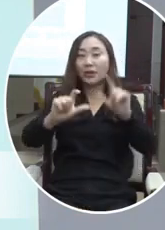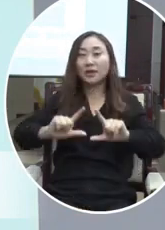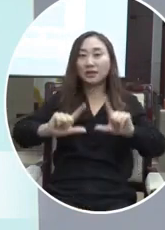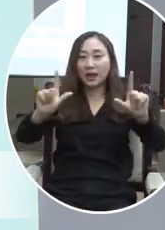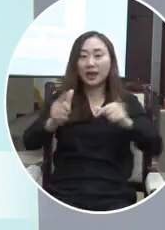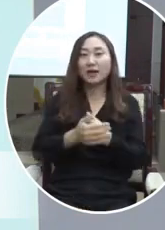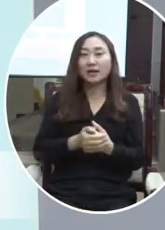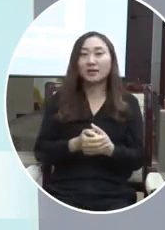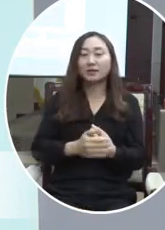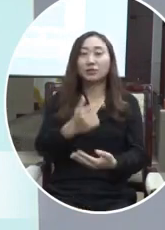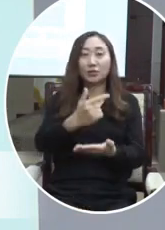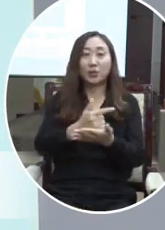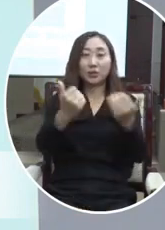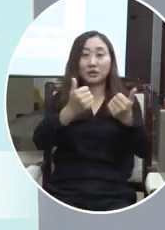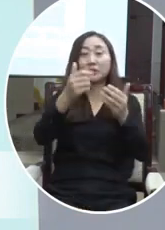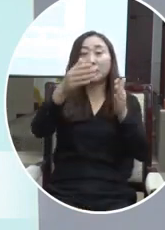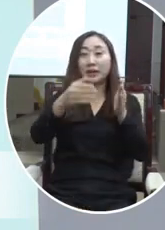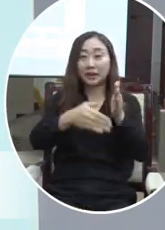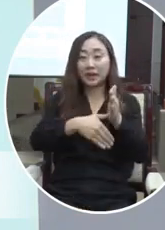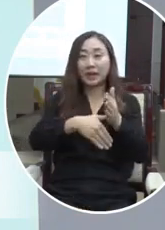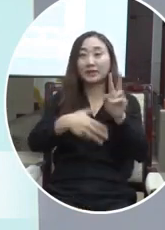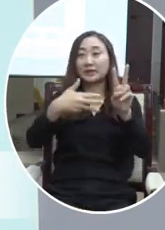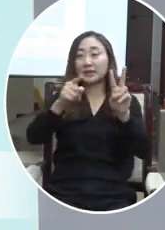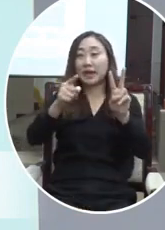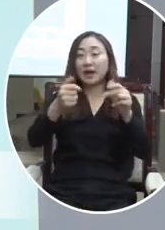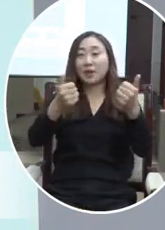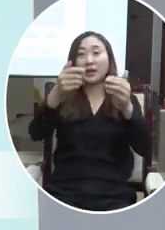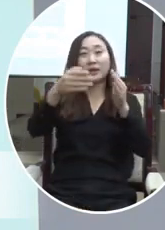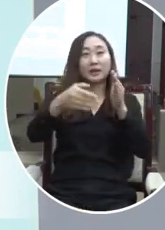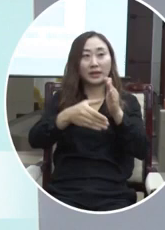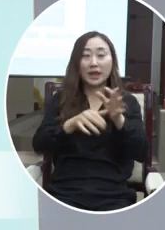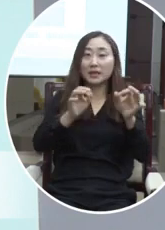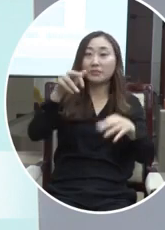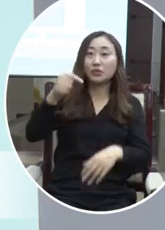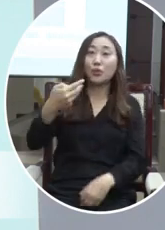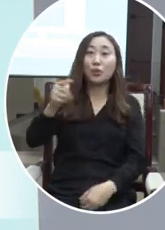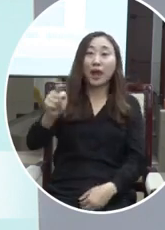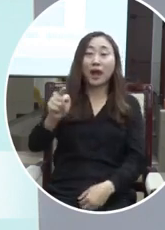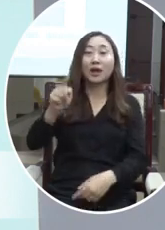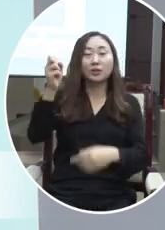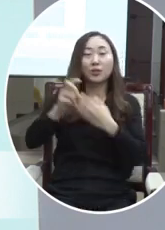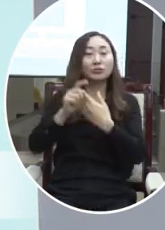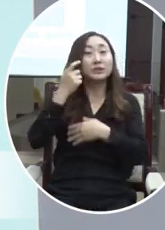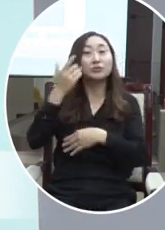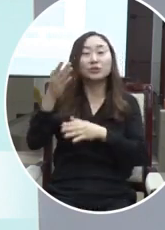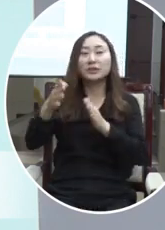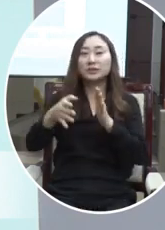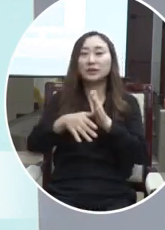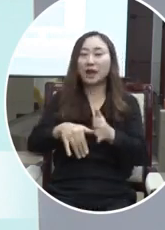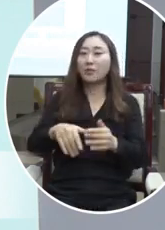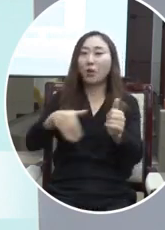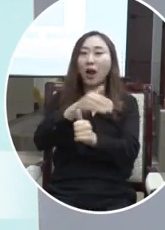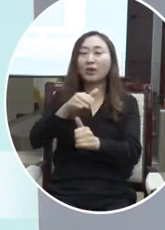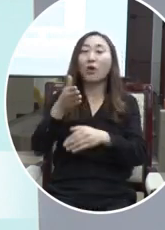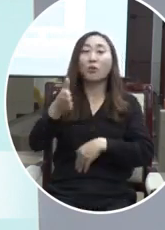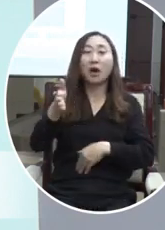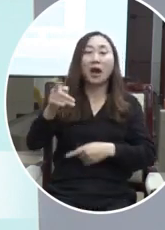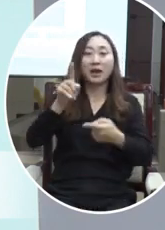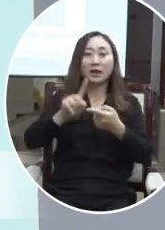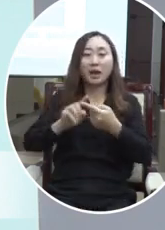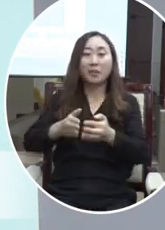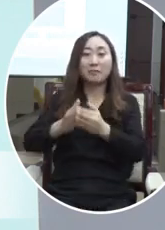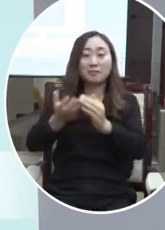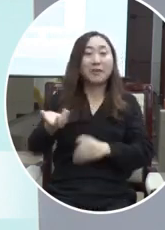5일 제275회 서울특별시 노원구의회 정례 제2차 본회의 김소라 의원님과 구정질문에서 환경부서 승격에